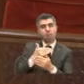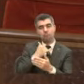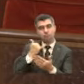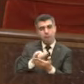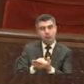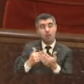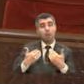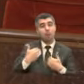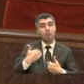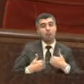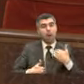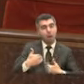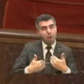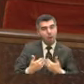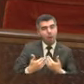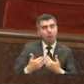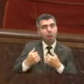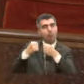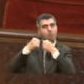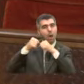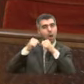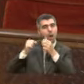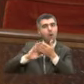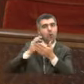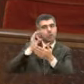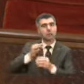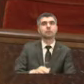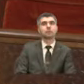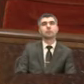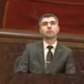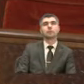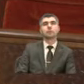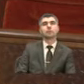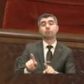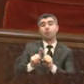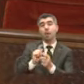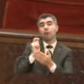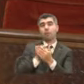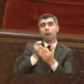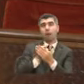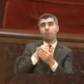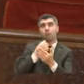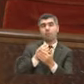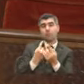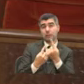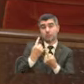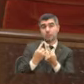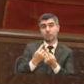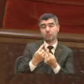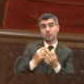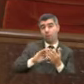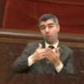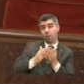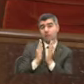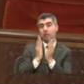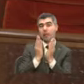وأبناء المقاومين وجيش التحرير. اللي ضروري هي الطلب ديالكم ماشي لمنح طلبة